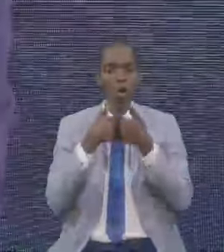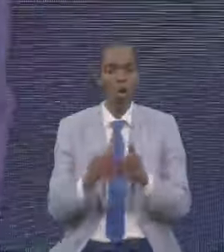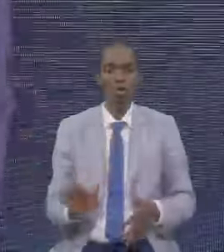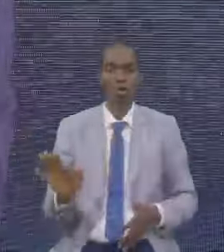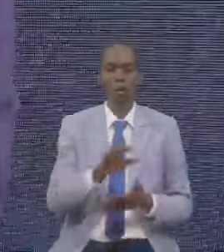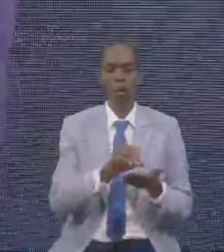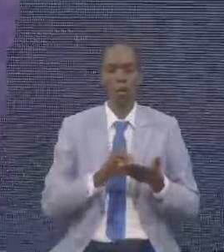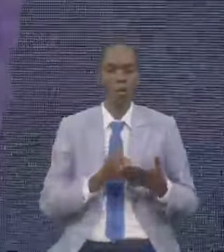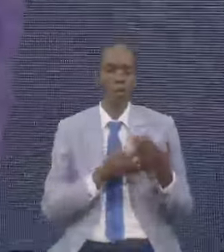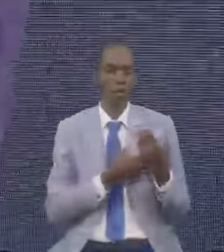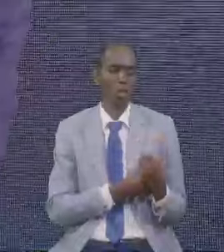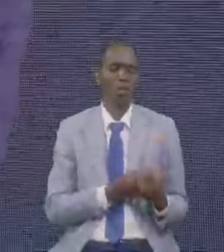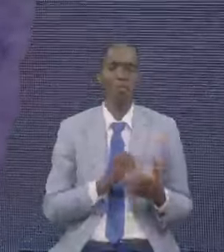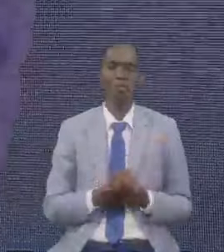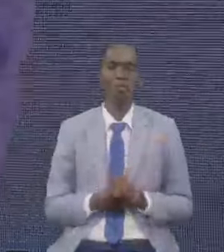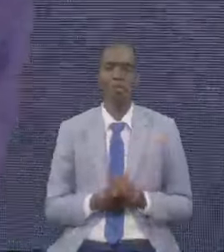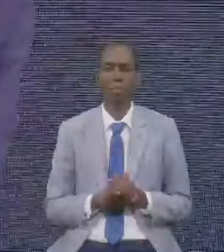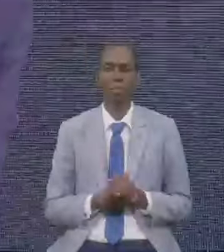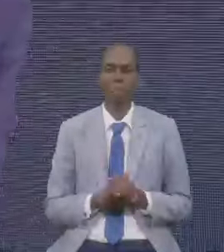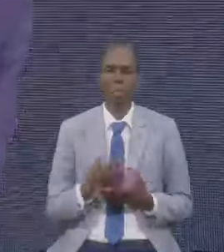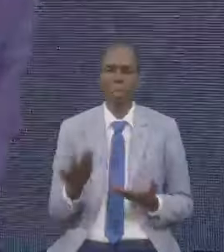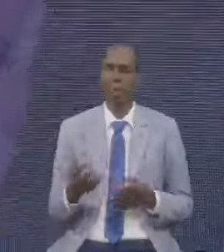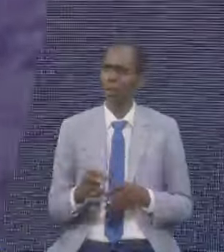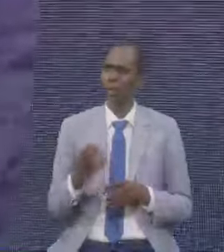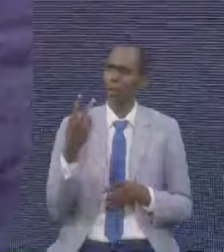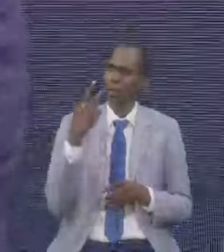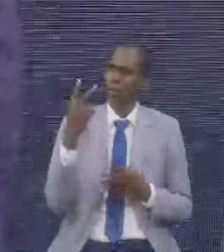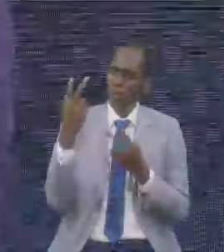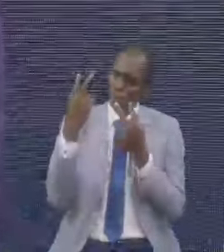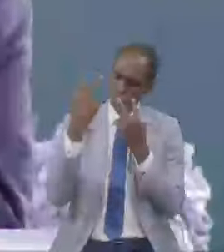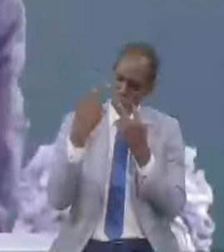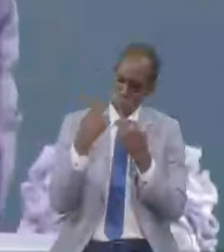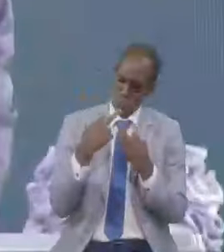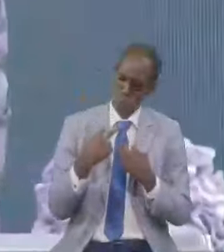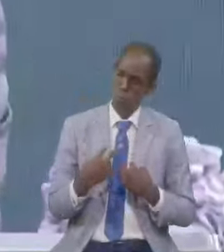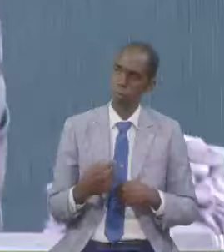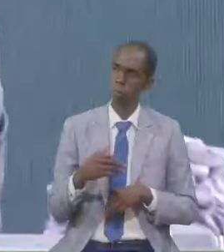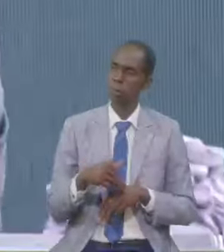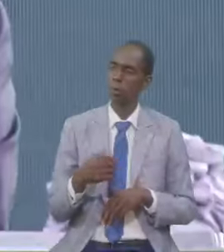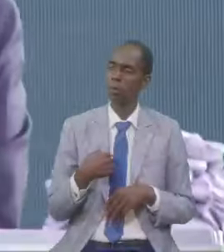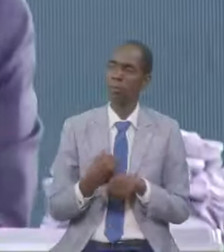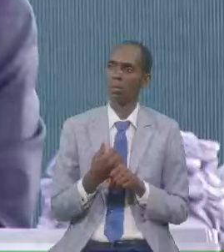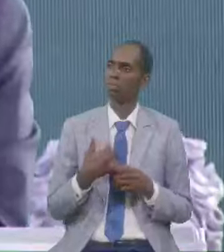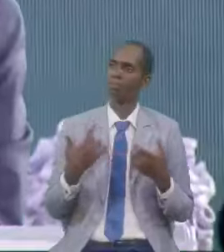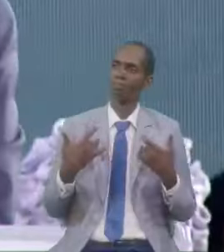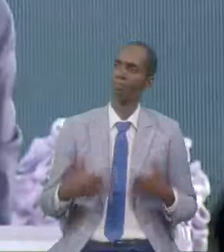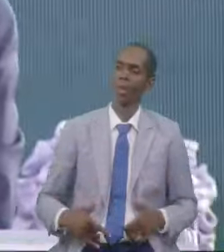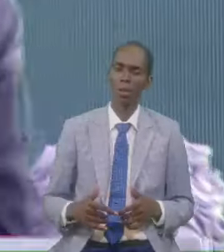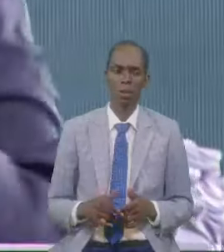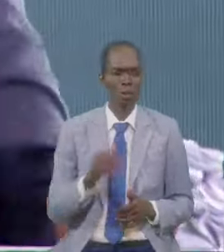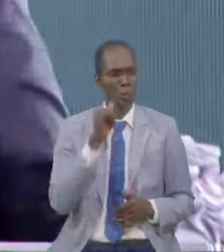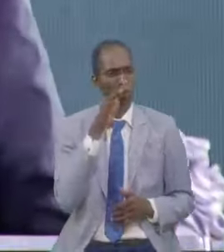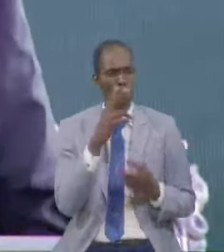ధైర్యం కోల్పోతారు. The way he looked at me. అతను నన్ను చూచిన విధానం, the way she looked at me, ఆవిడ నన్ను